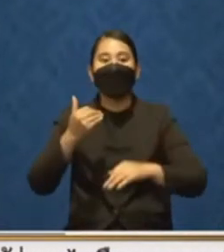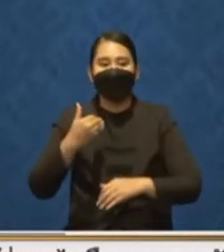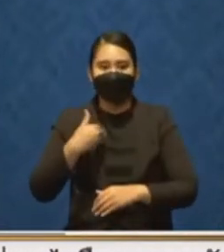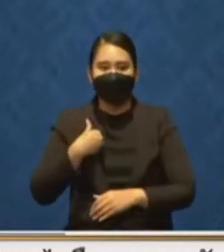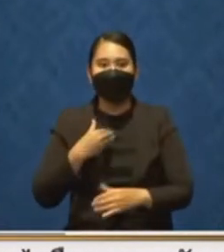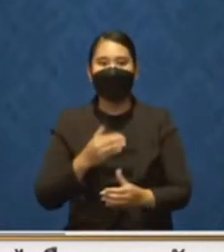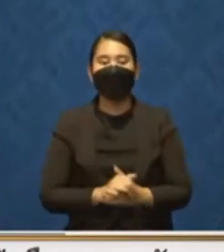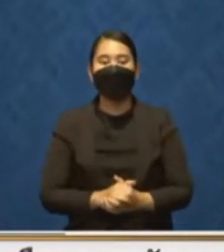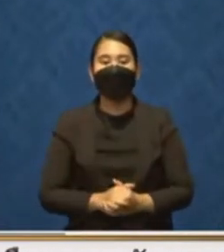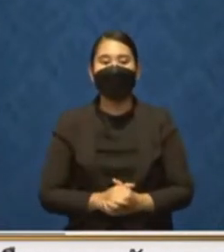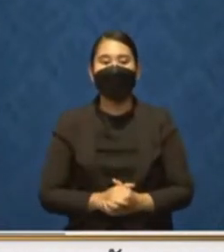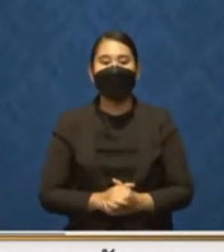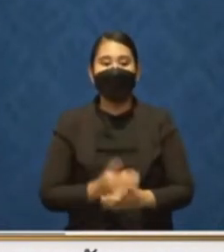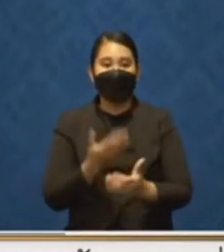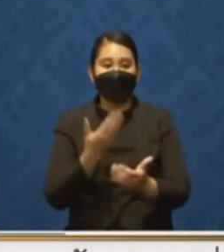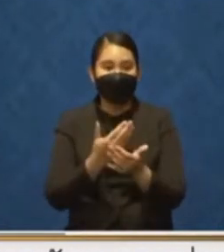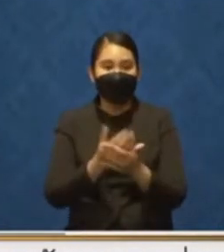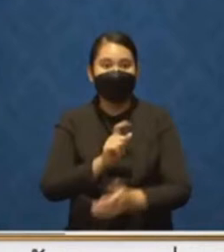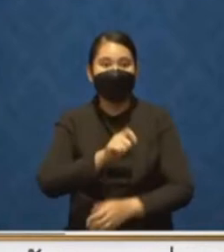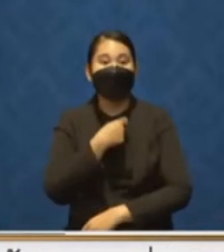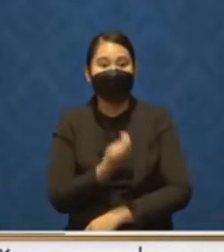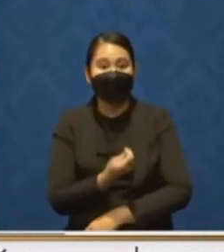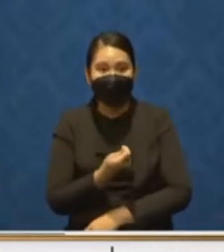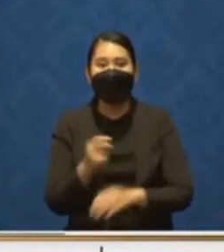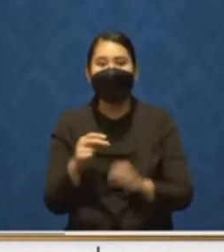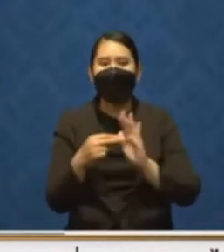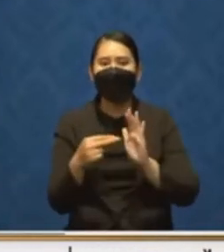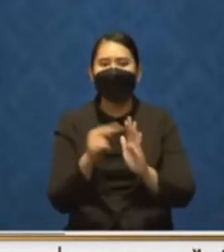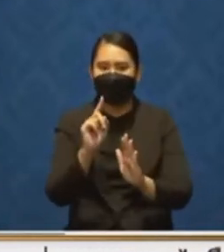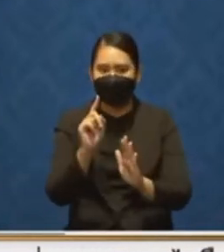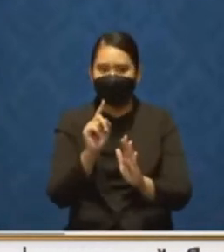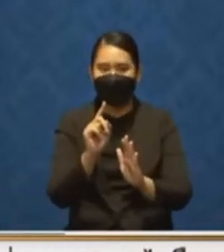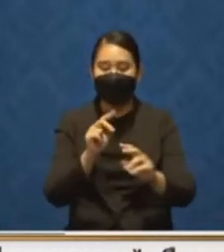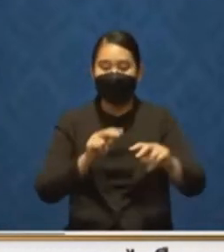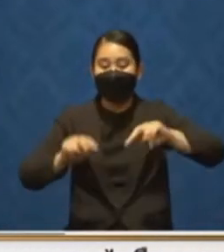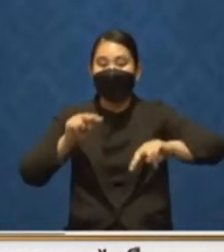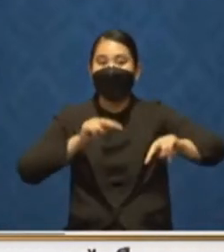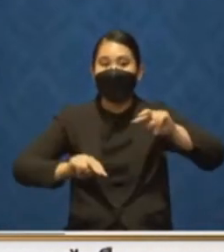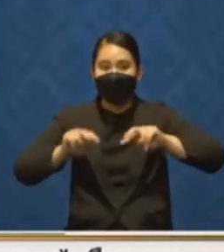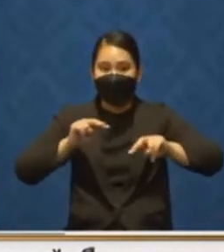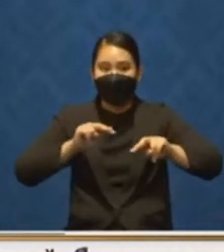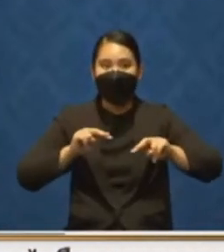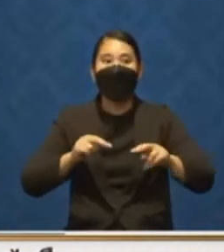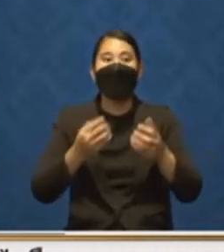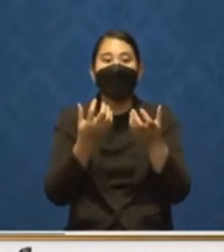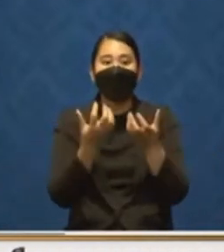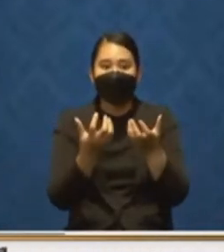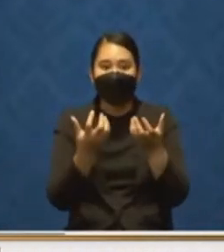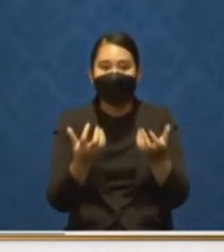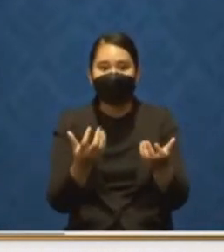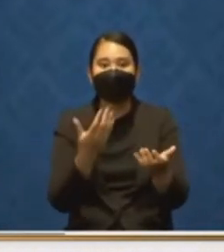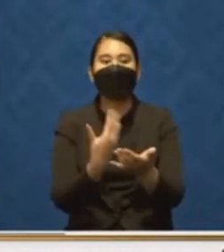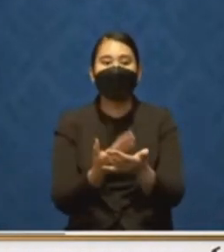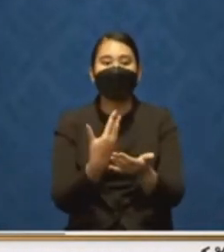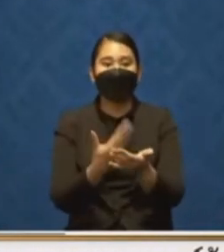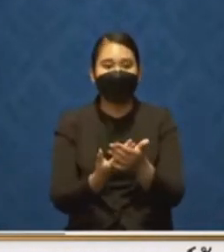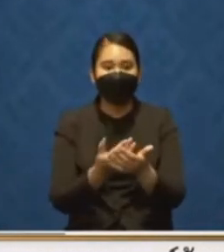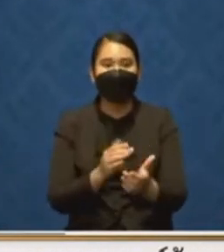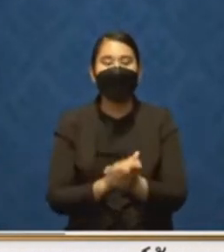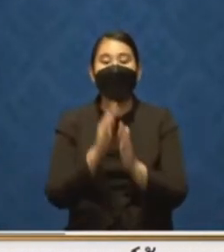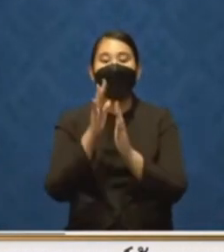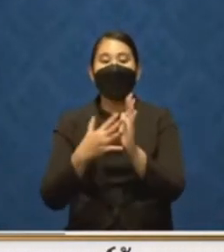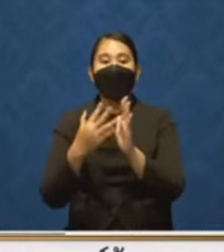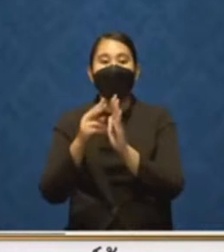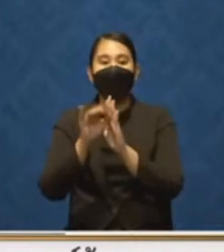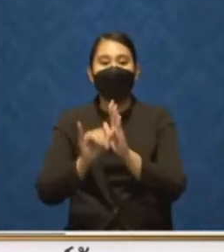ในเรื่องรายจ่ายก็คือการเข้าไปกำกับดูแลราคาสินค้ามีนโยบายของกระทรวง